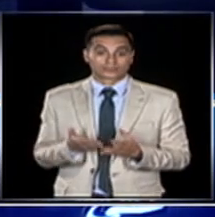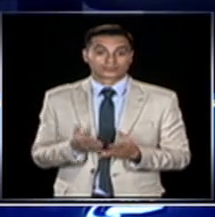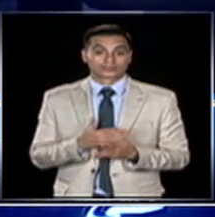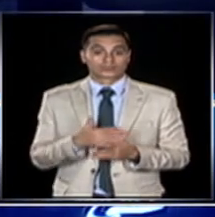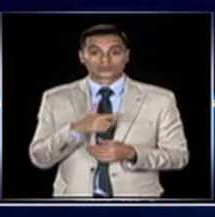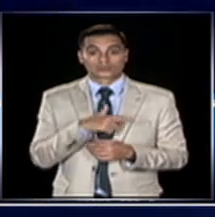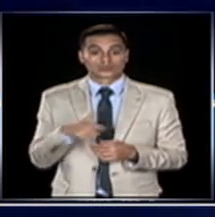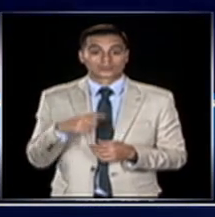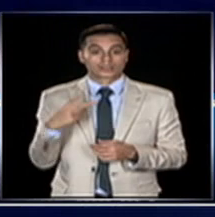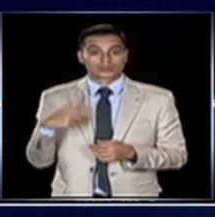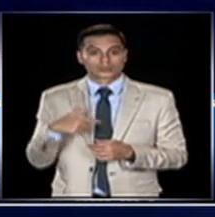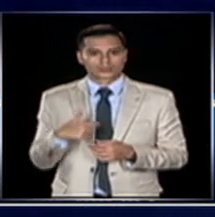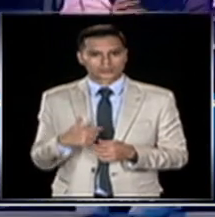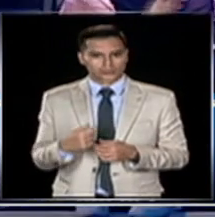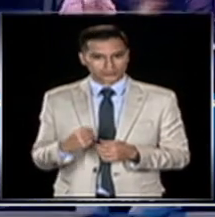662.